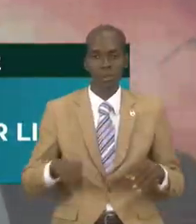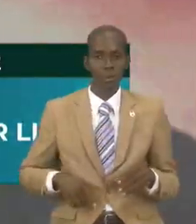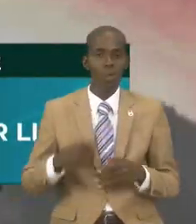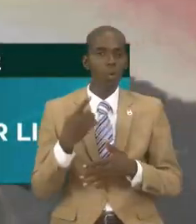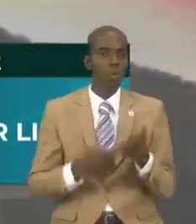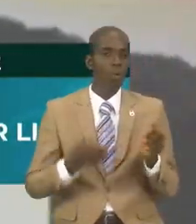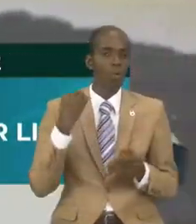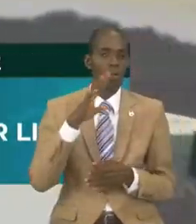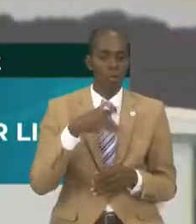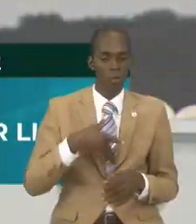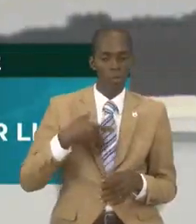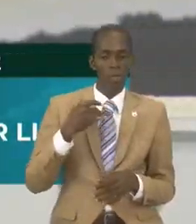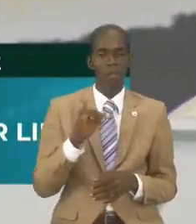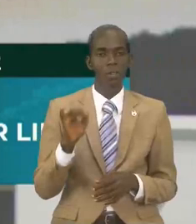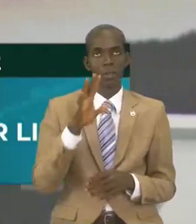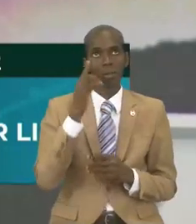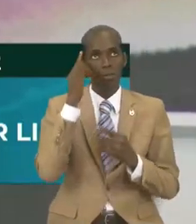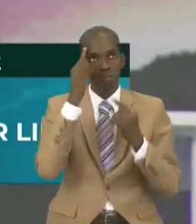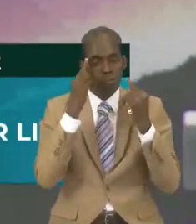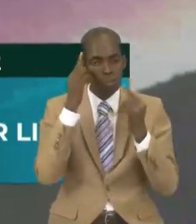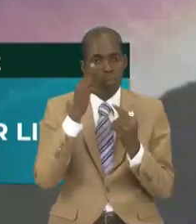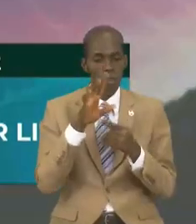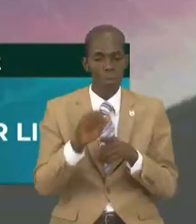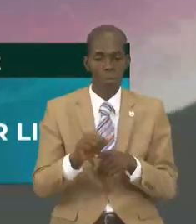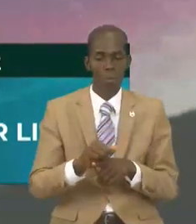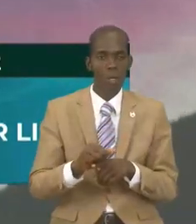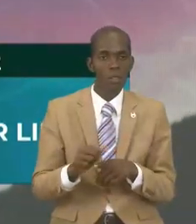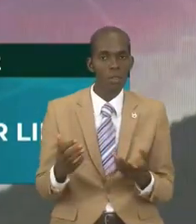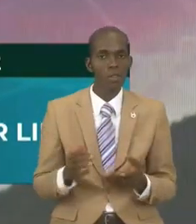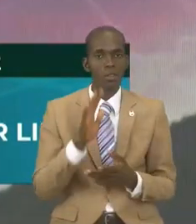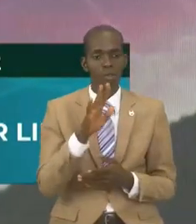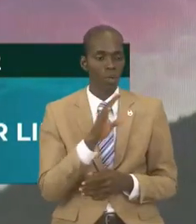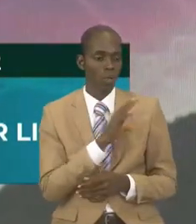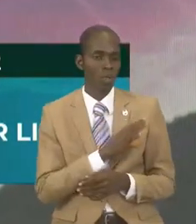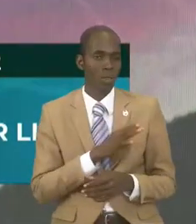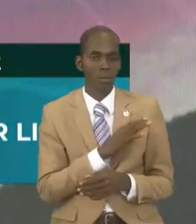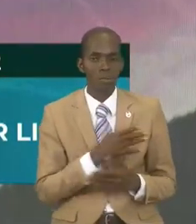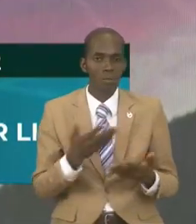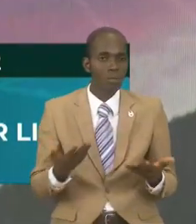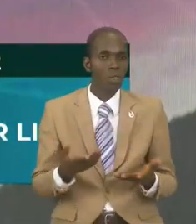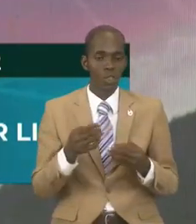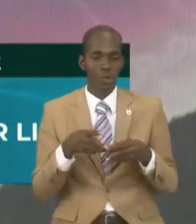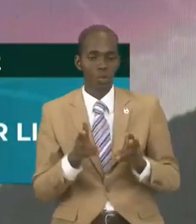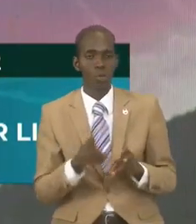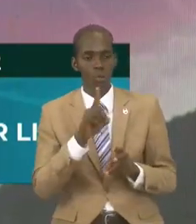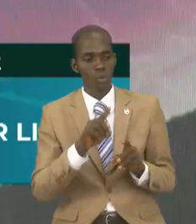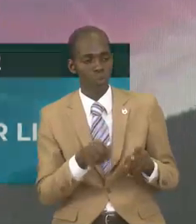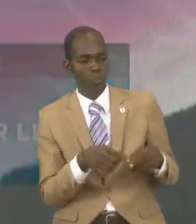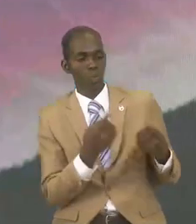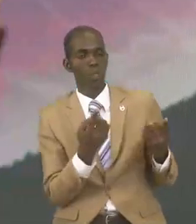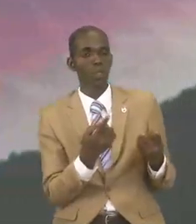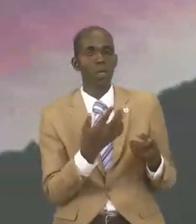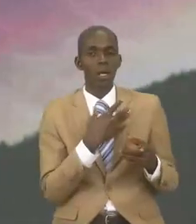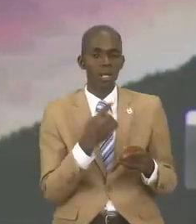Tes sentiments, tes pensées, tes pratiques, ton style de vie, telles que la voie